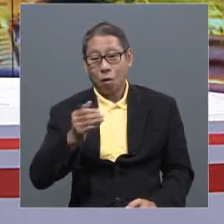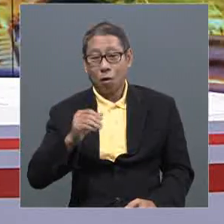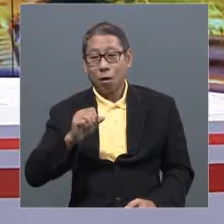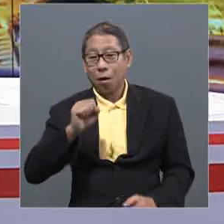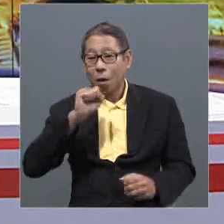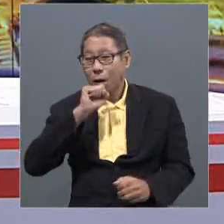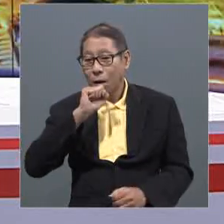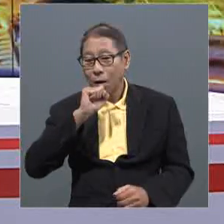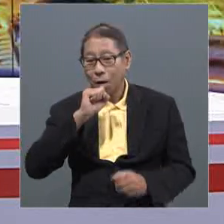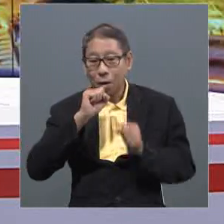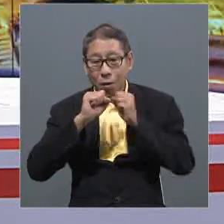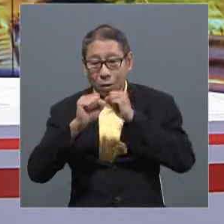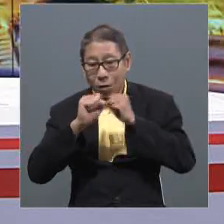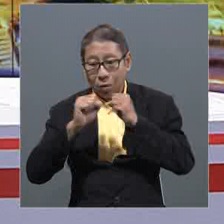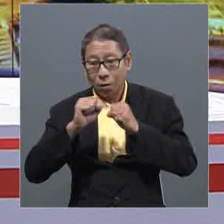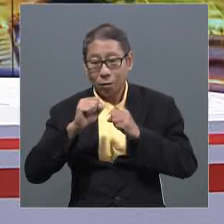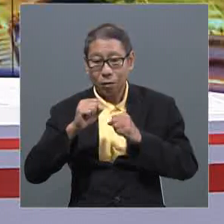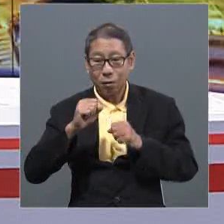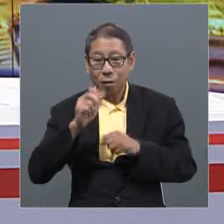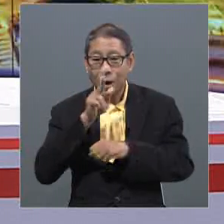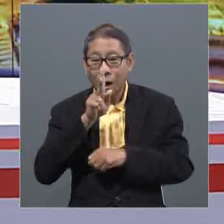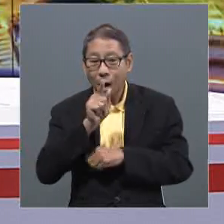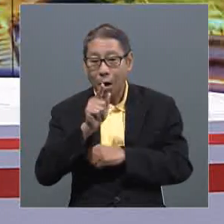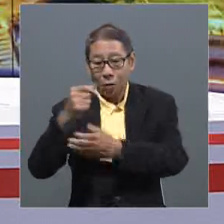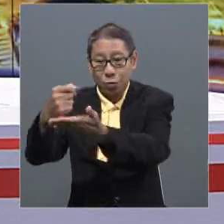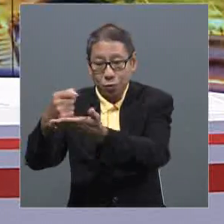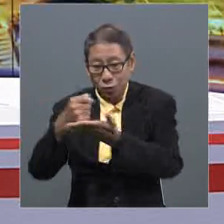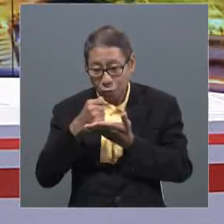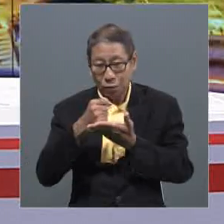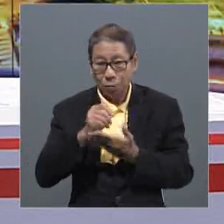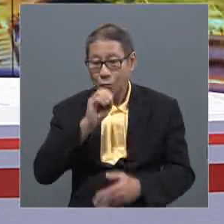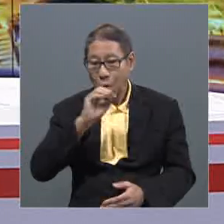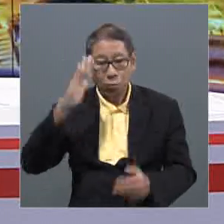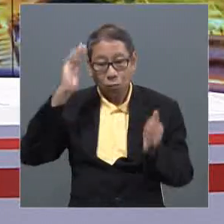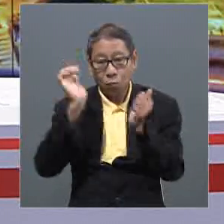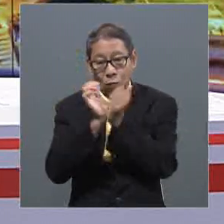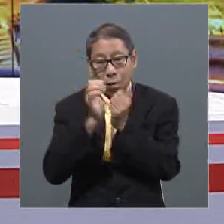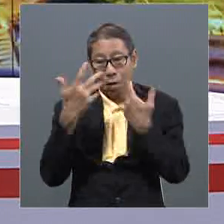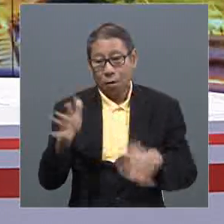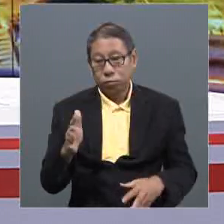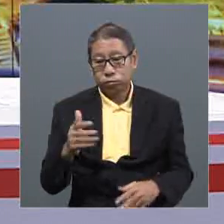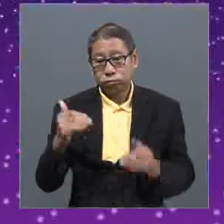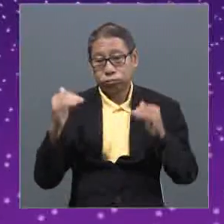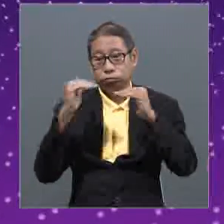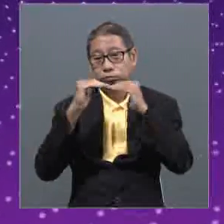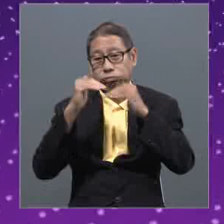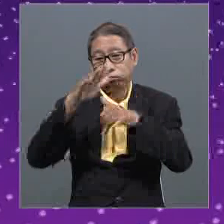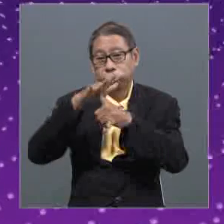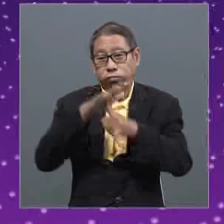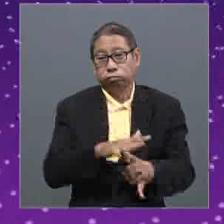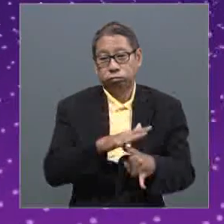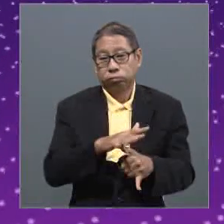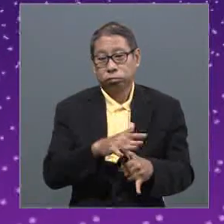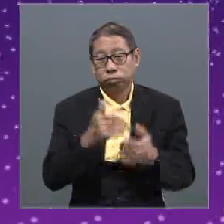ชนเพราะว่าเาแจ้งตำรวจแล้วแต่ว่าเขารู้สึกไม่ได้รับความเป็นธรรมคุณแม่ของเขาเนี่ยนะครับถูกขบวนรถหรู